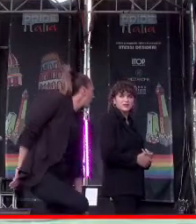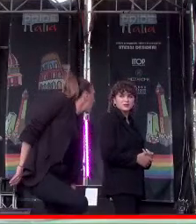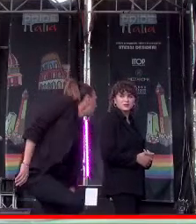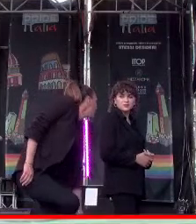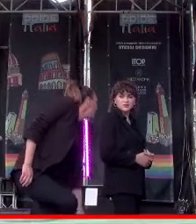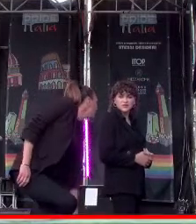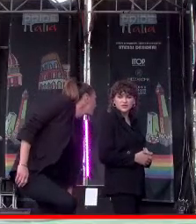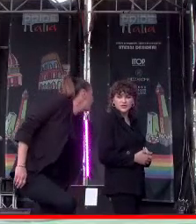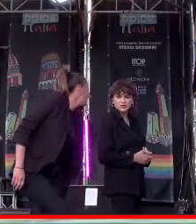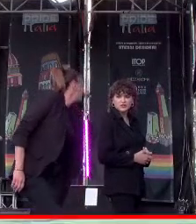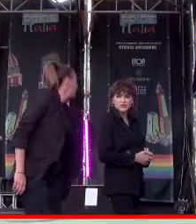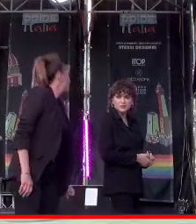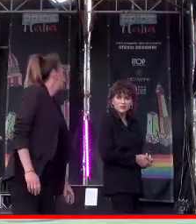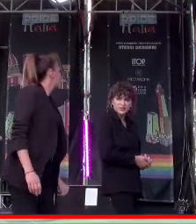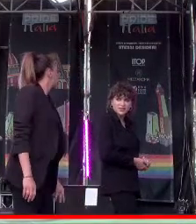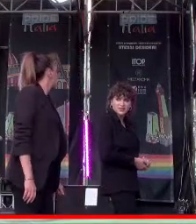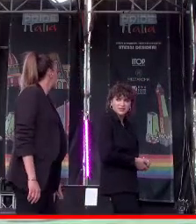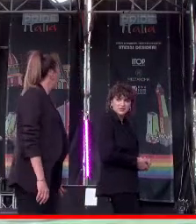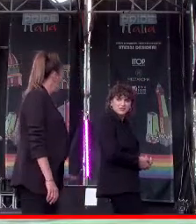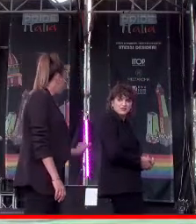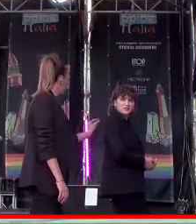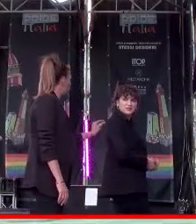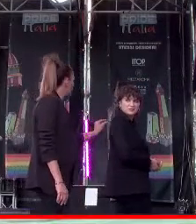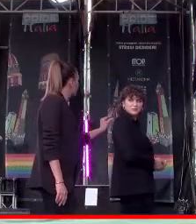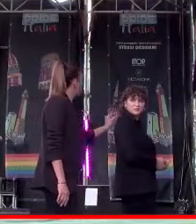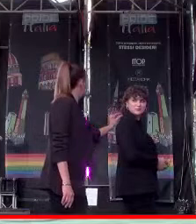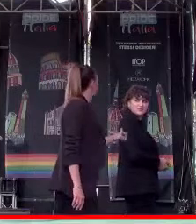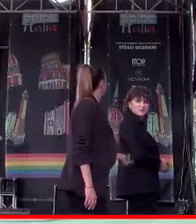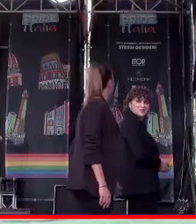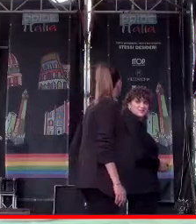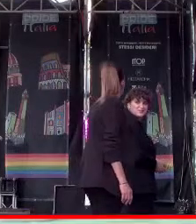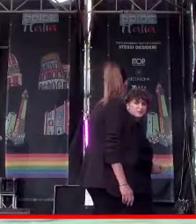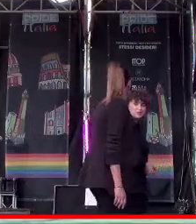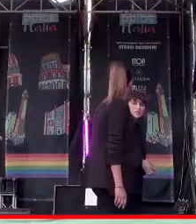Oppure? Oh, test.